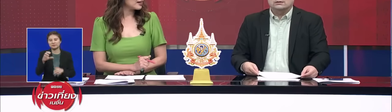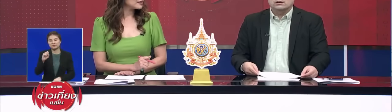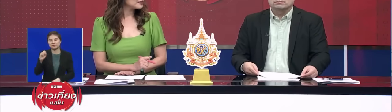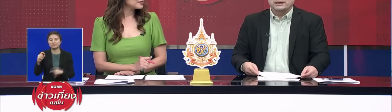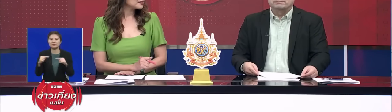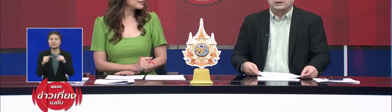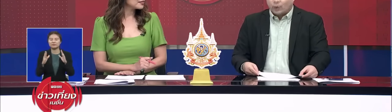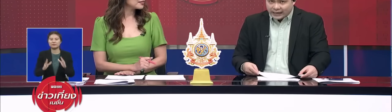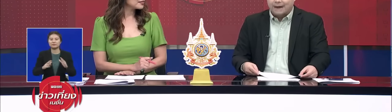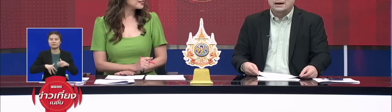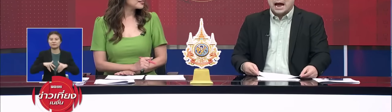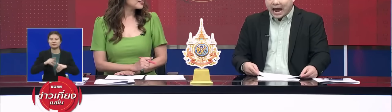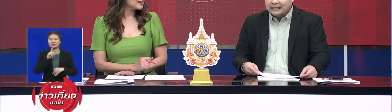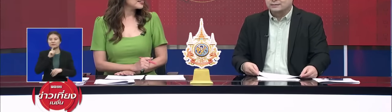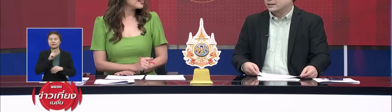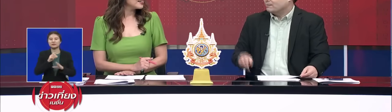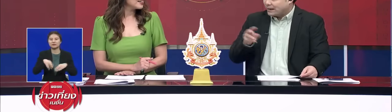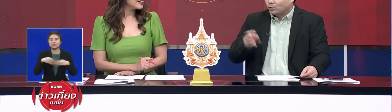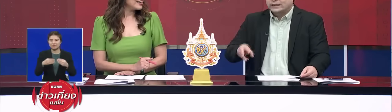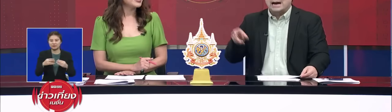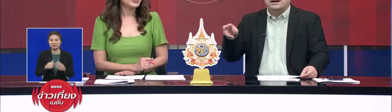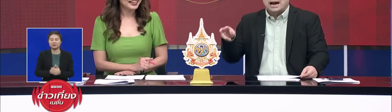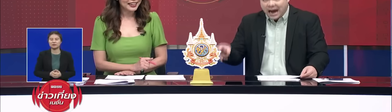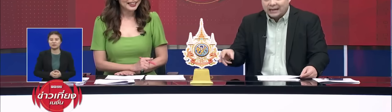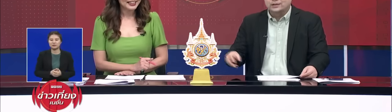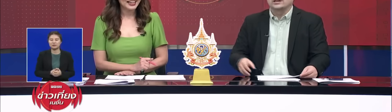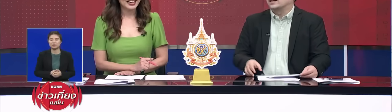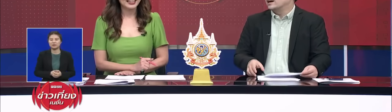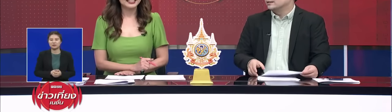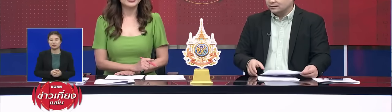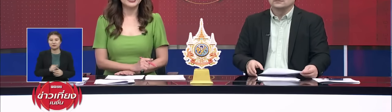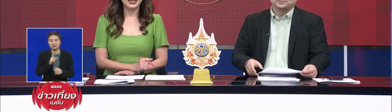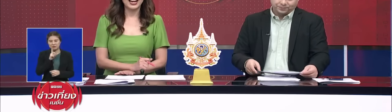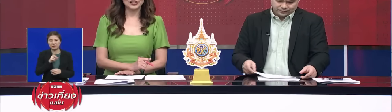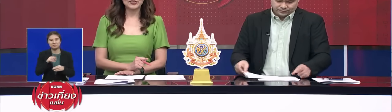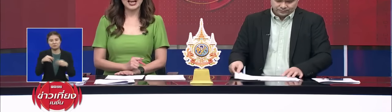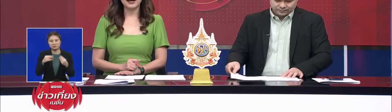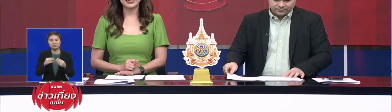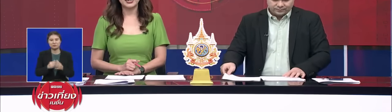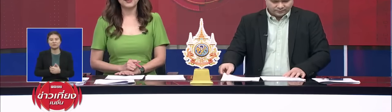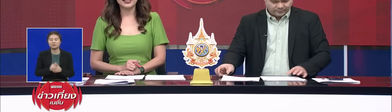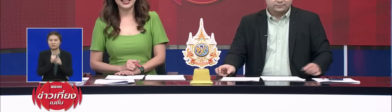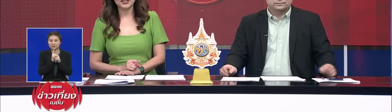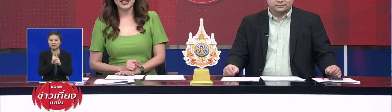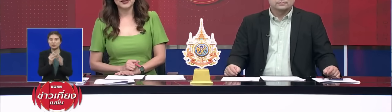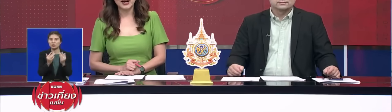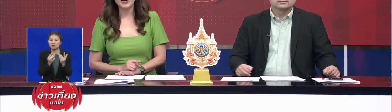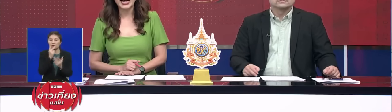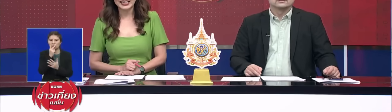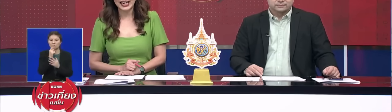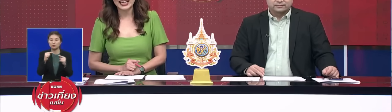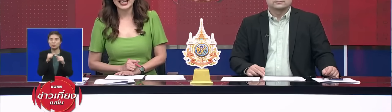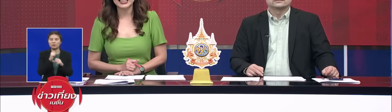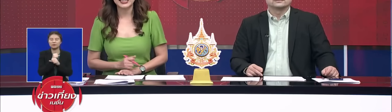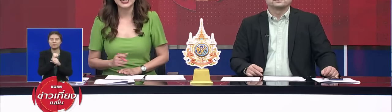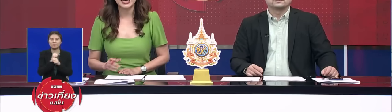ชนแล้วต้องเป็นไปทวงถามให้หมายถึงว่าไปทวงถามให้ด้วยเหรอฮะค่ะเออนะคะก็ต้องตามกันนะคะว่าเรื่องนี้เขาจะ